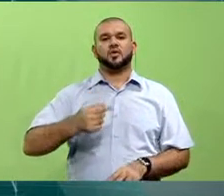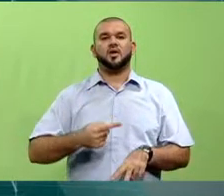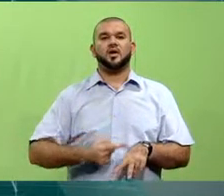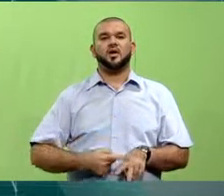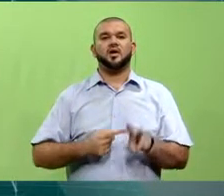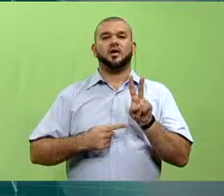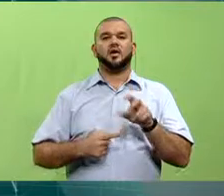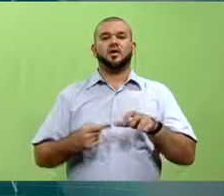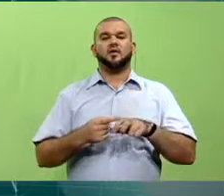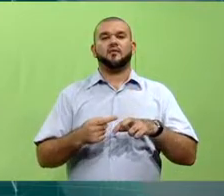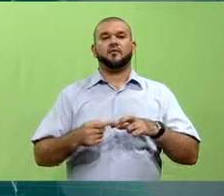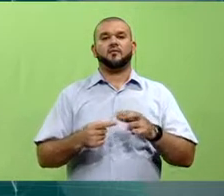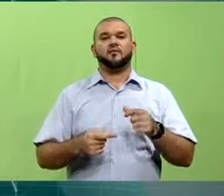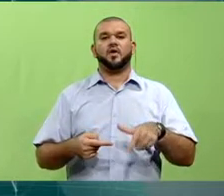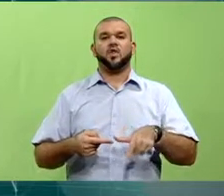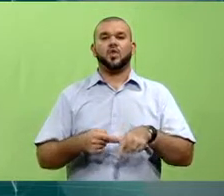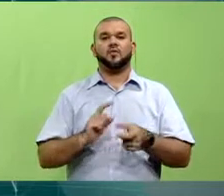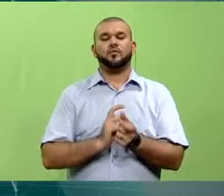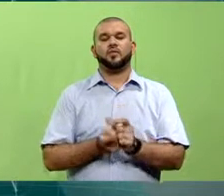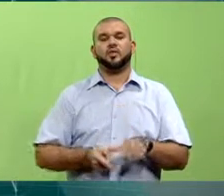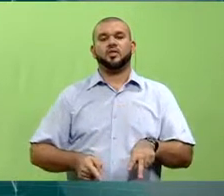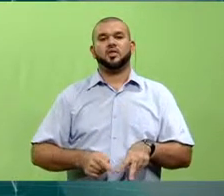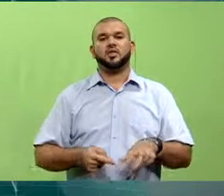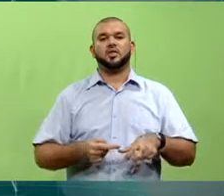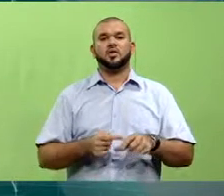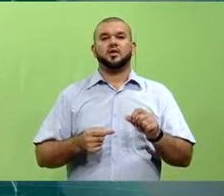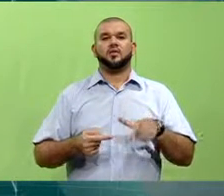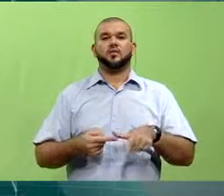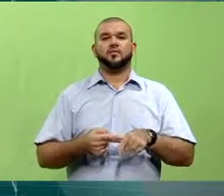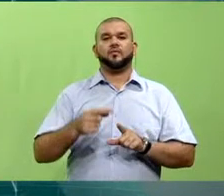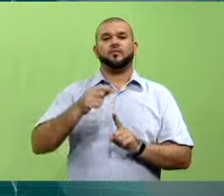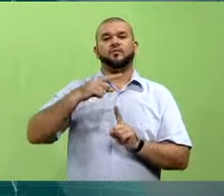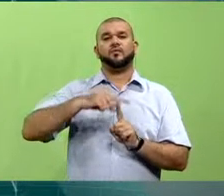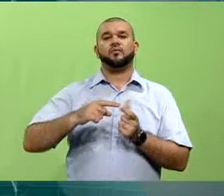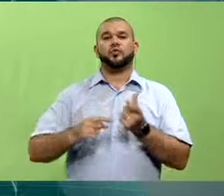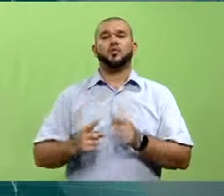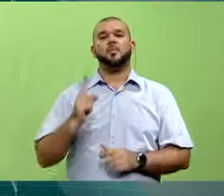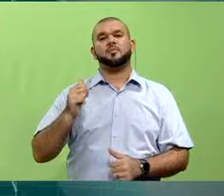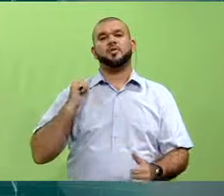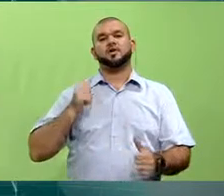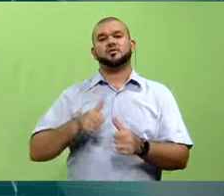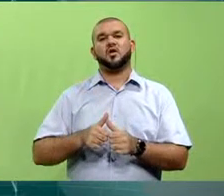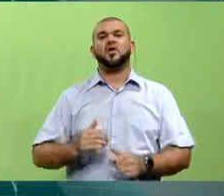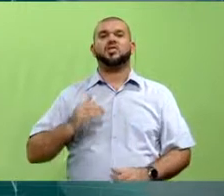ilgili kararlılıklarını ve desteklerini ortaya koyduklarını söyledi.